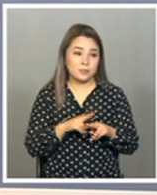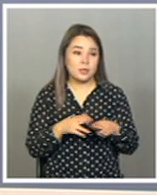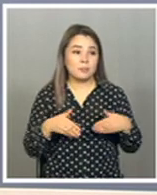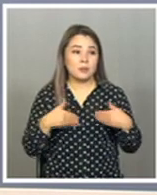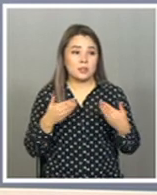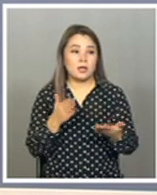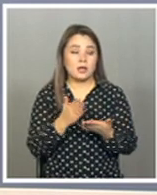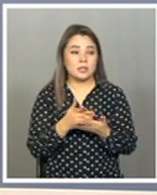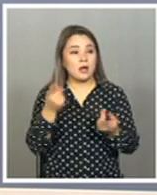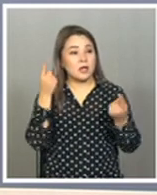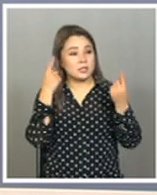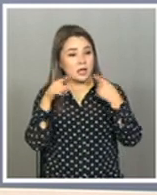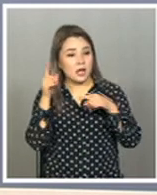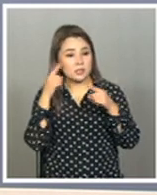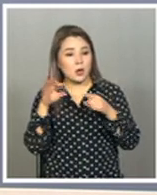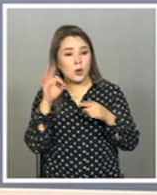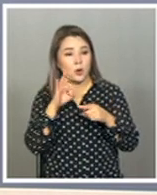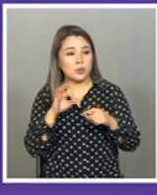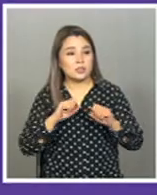прочитать сказку о зиме.